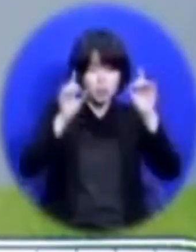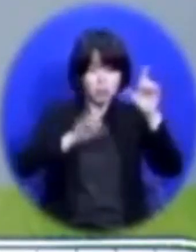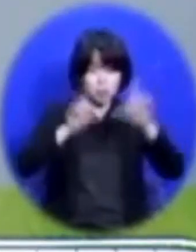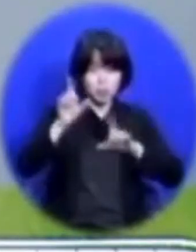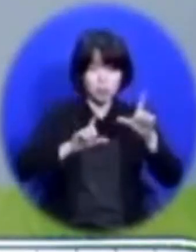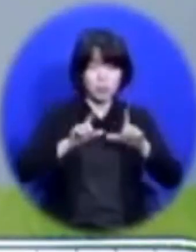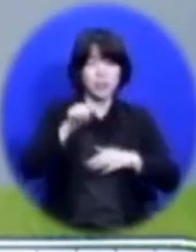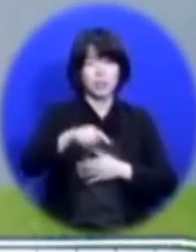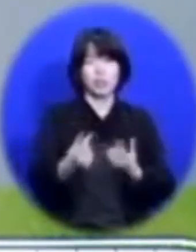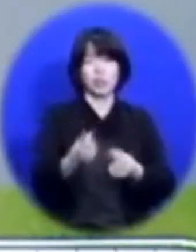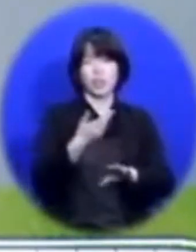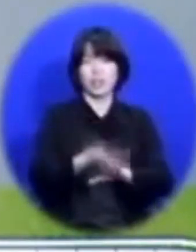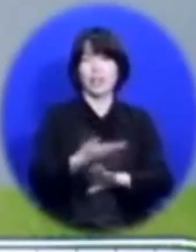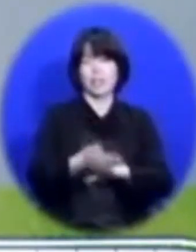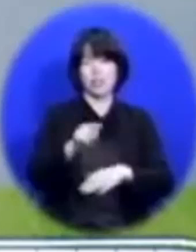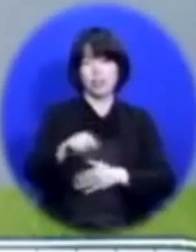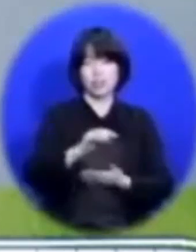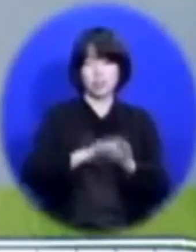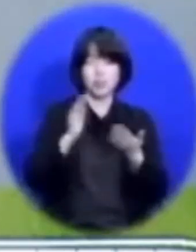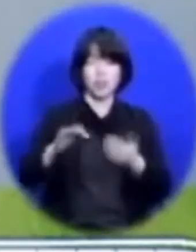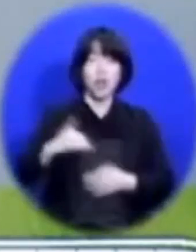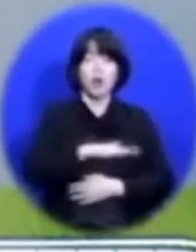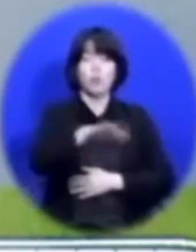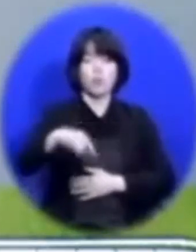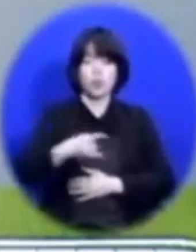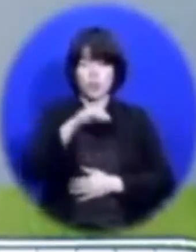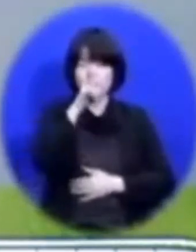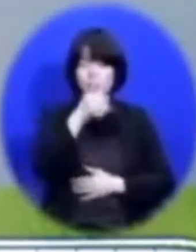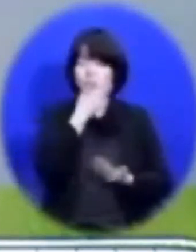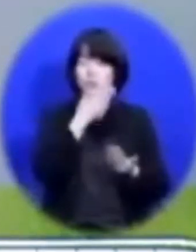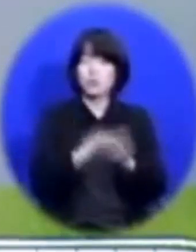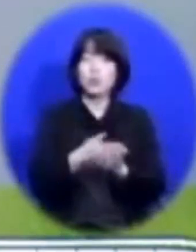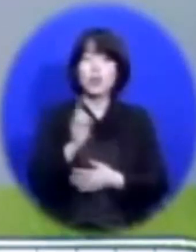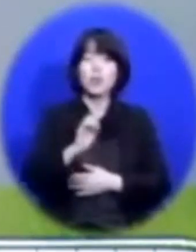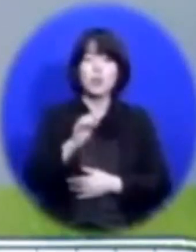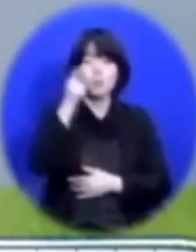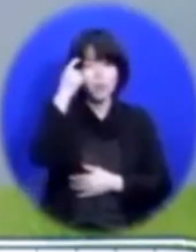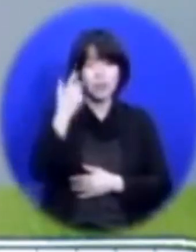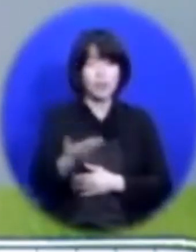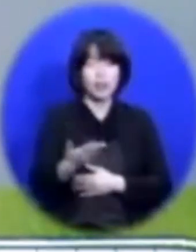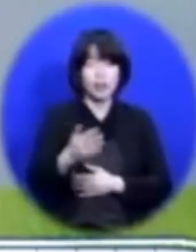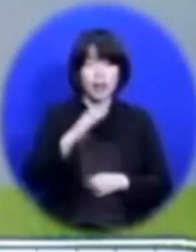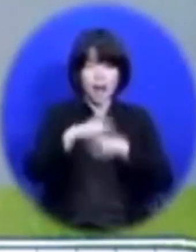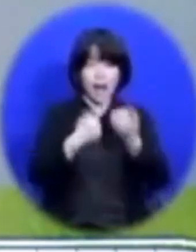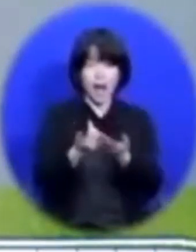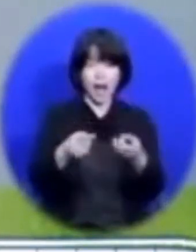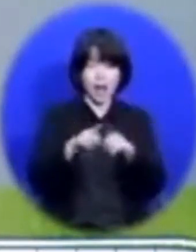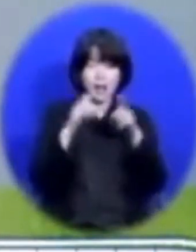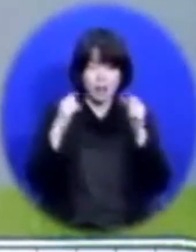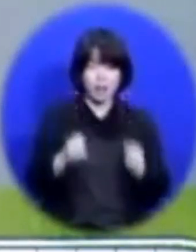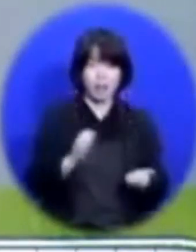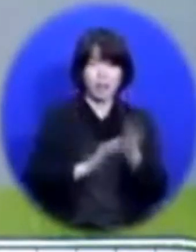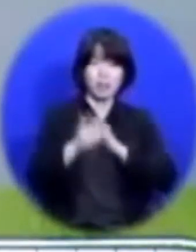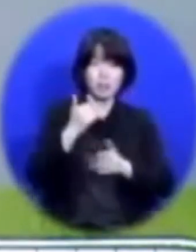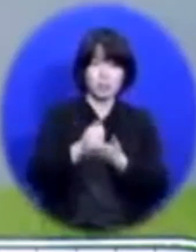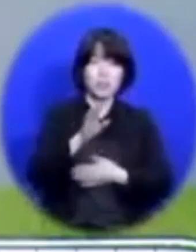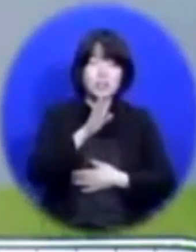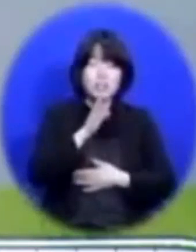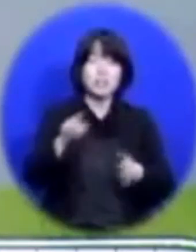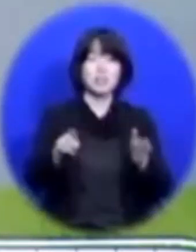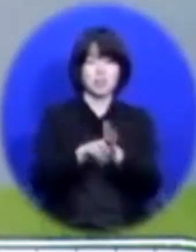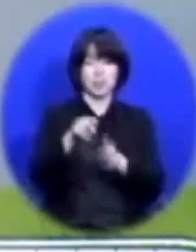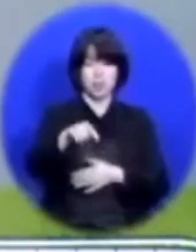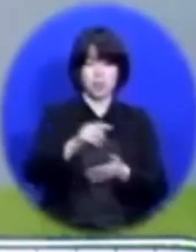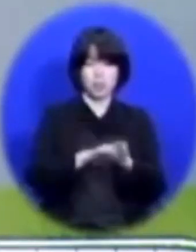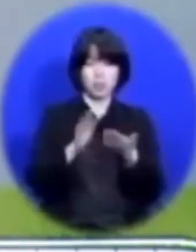을믿는방식이그토록다른것입니다. 우리에게중요한것은무엇일까요?그것은 임마누엘이신예수님을진정으로